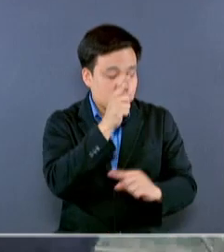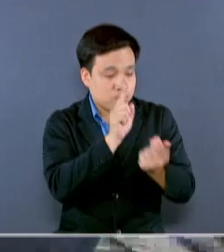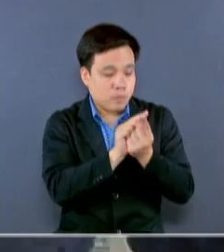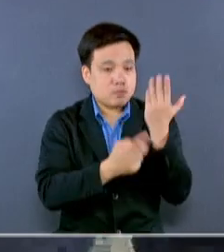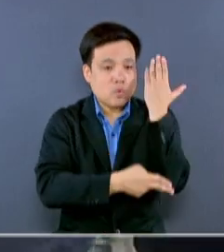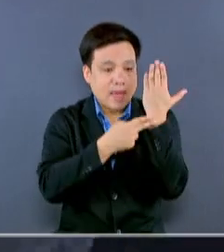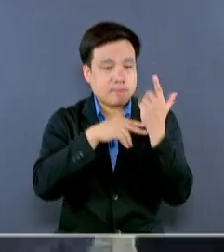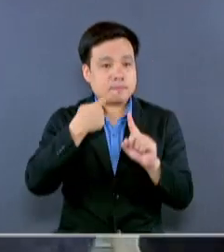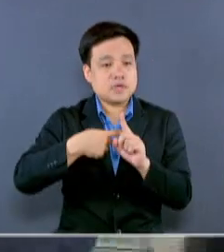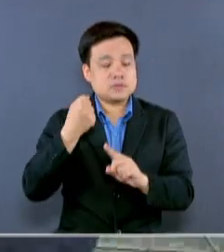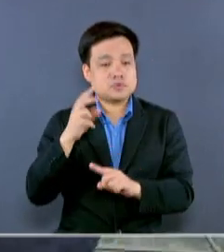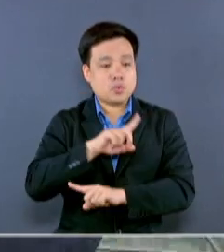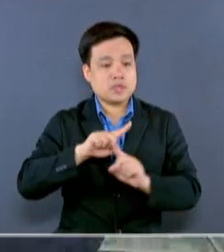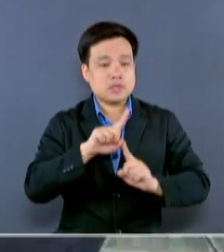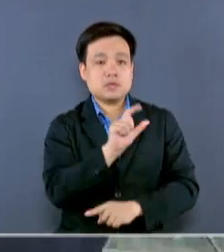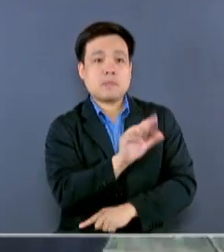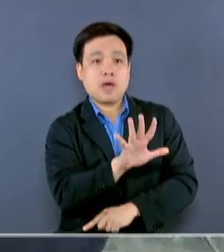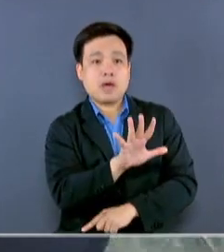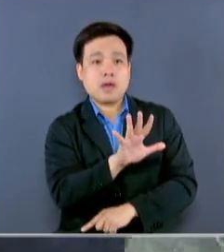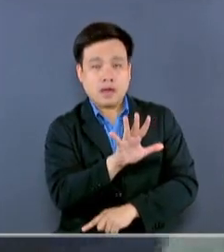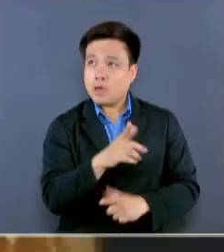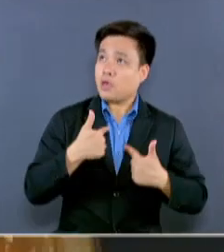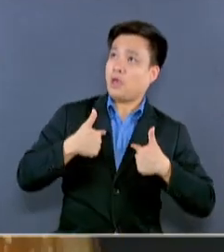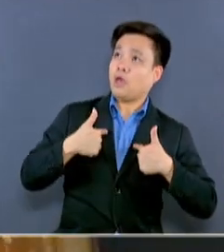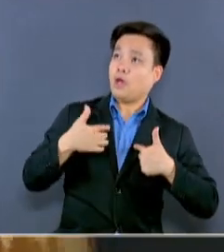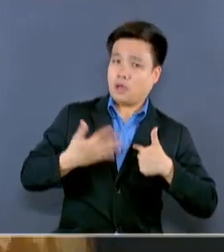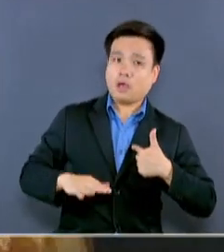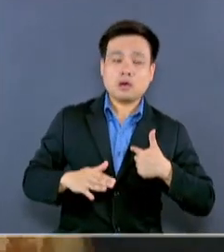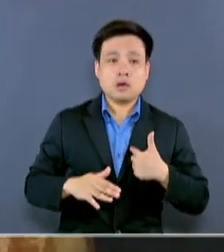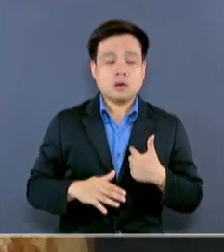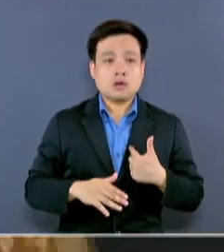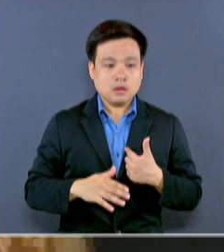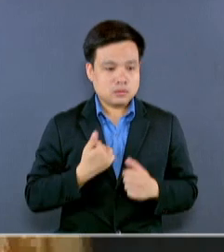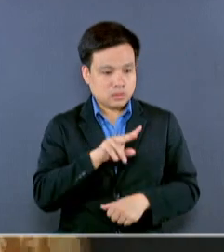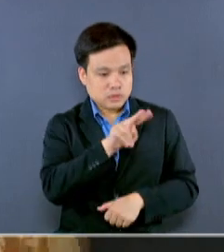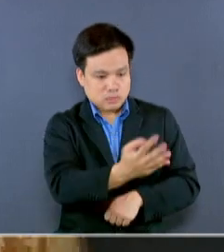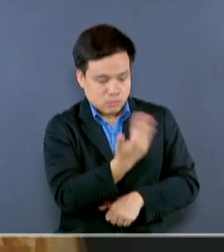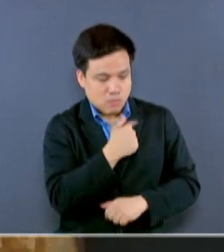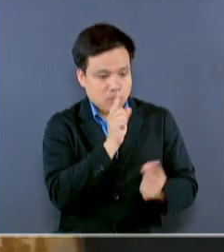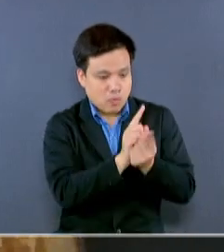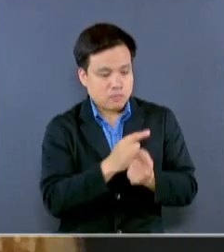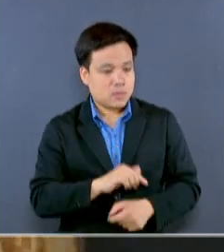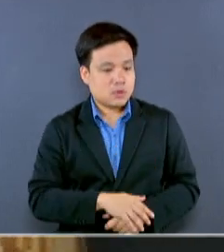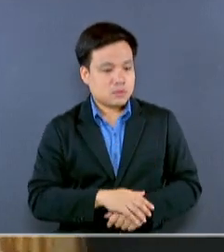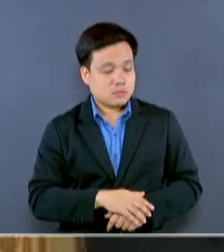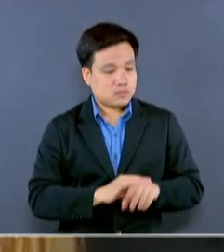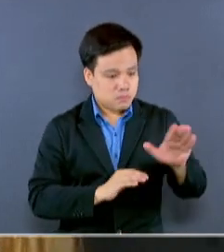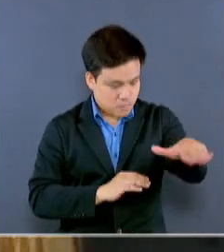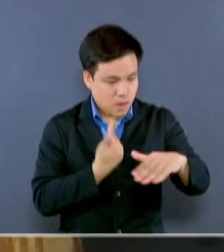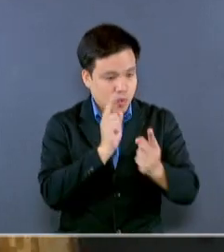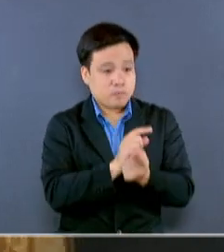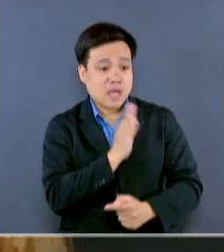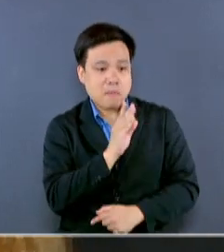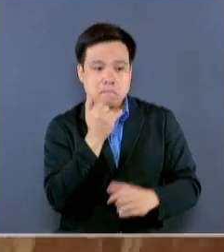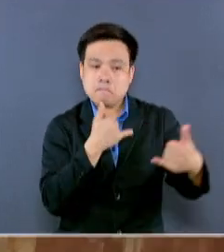เนี่ยนะฮะให้มาเจอในวันที่ 25ธันวาคมแล้วก็เอารูปที่น้องบีอ่ะถ่ายนั่นแหละฮะมาข่มขู่เลยบอกว่า